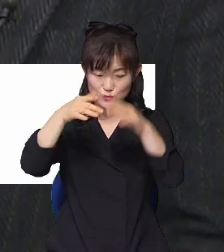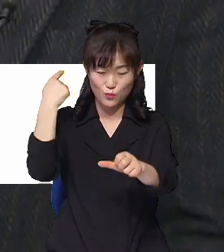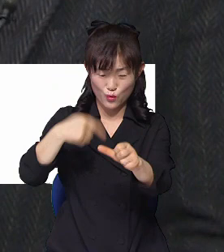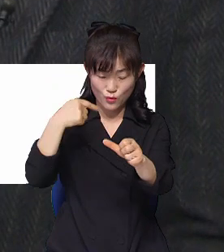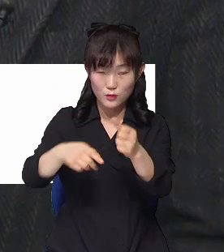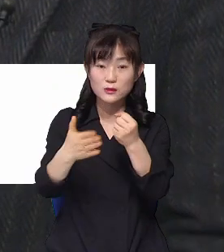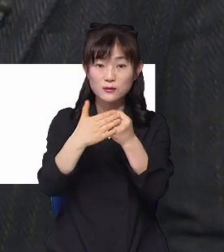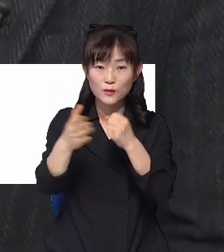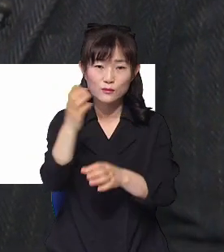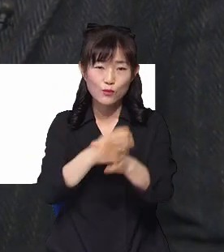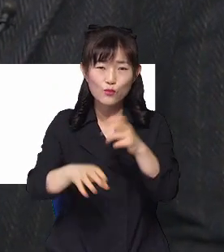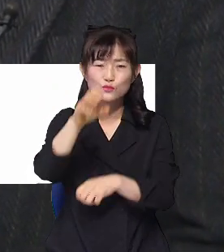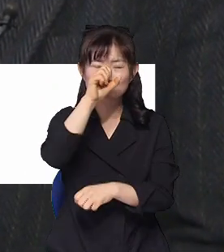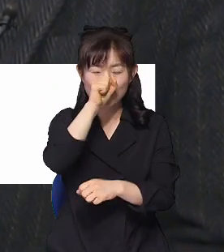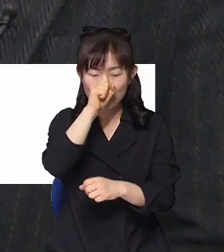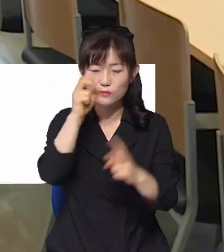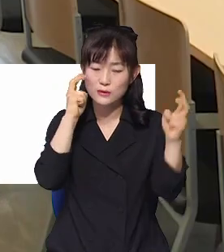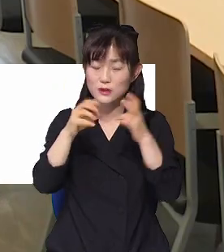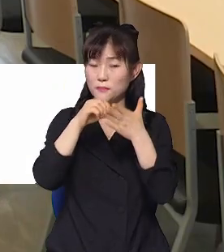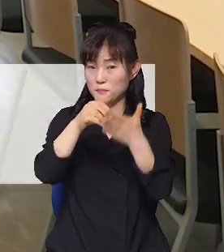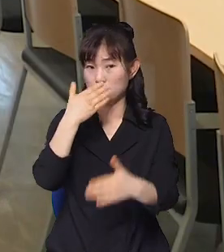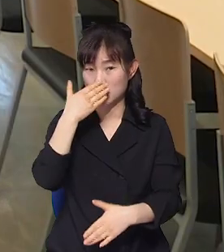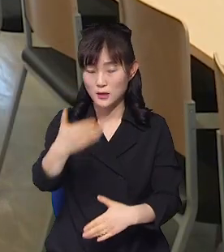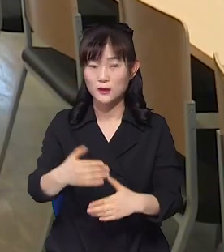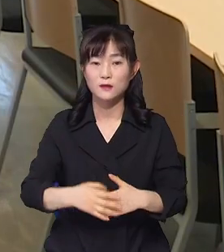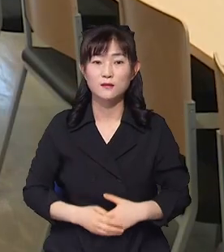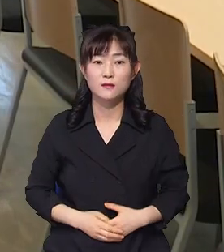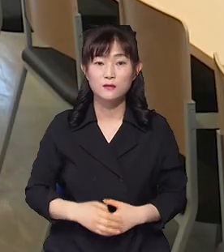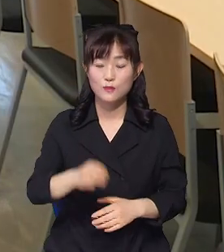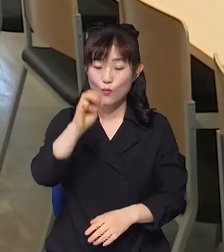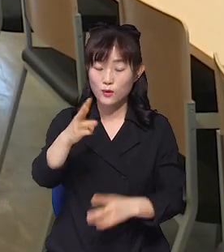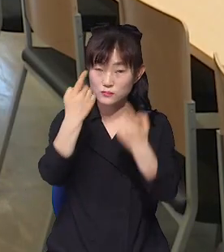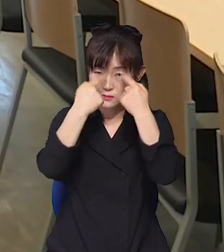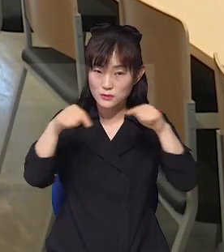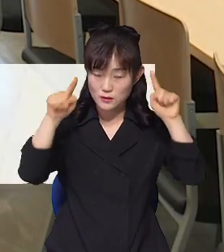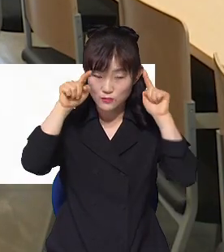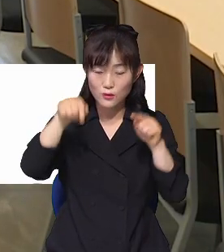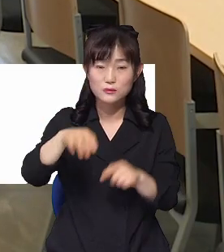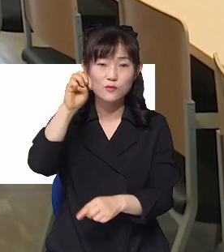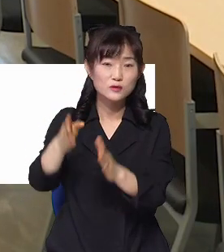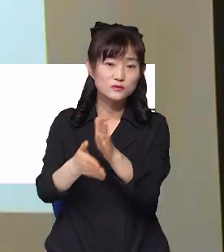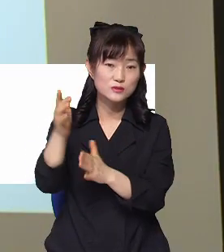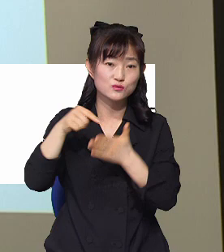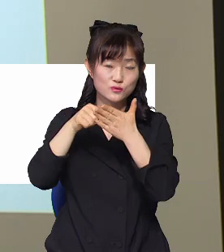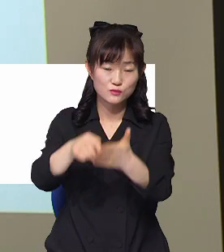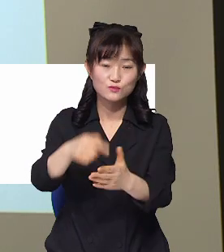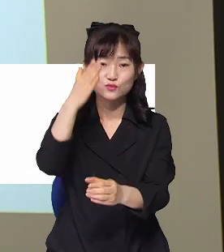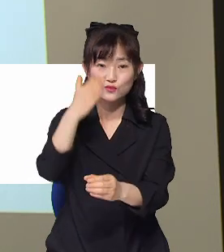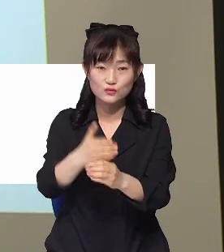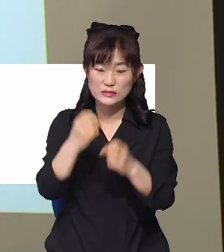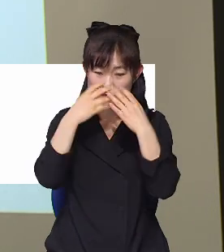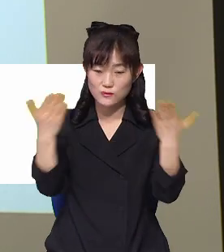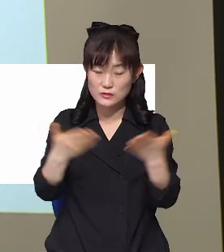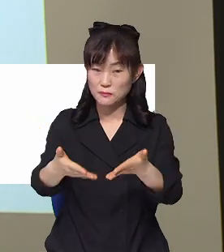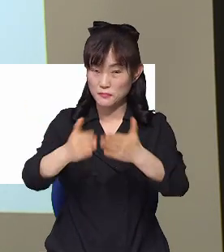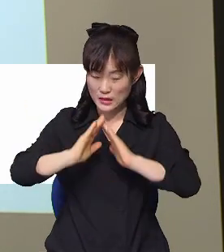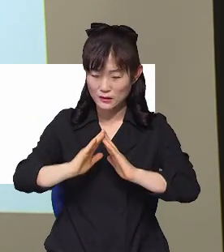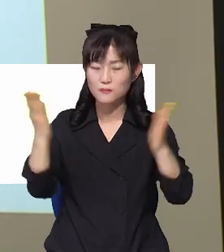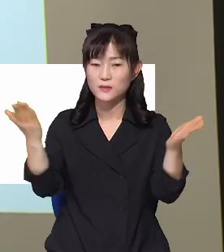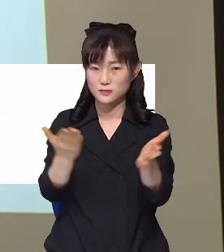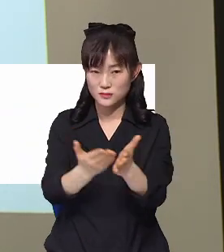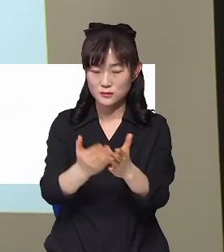보니까 더 좋은 취업률을 만들게 되었습니다. 광주대학교는 광주시가 추진하고 있는 창업인재 양성에 초점을